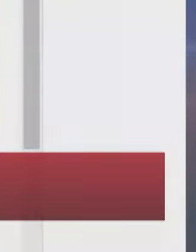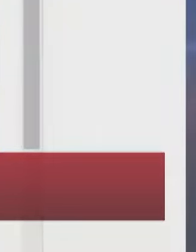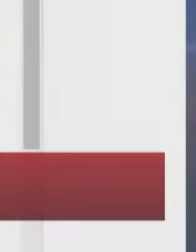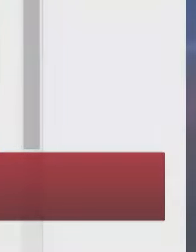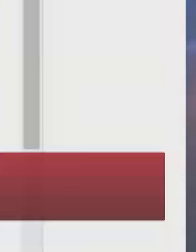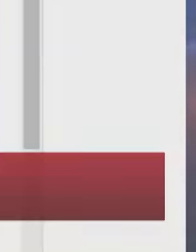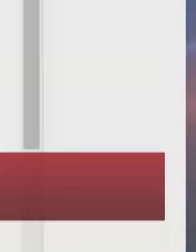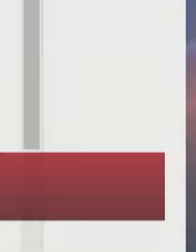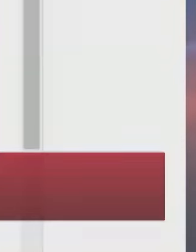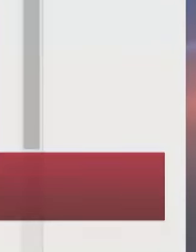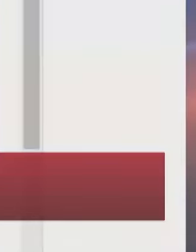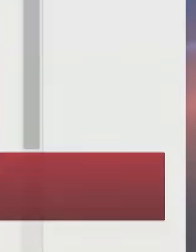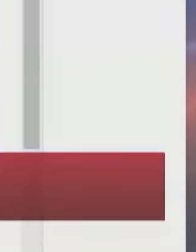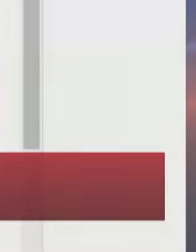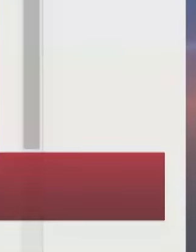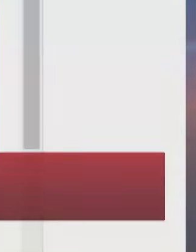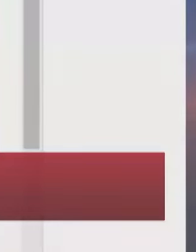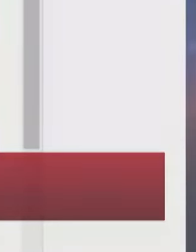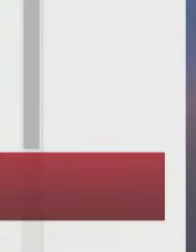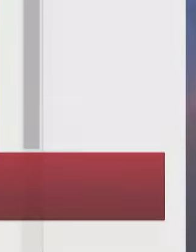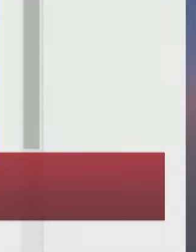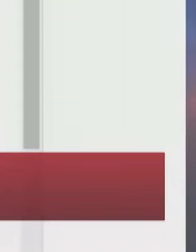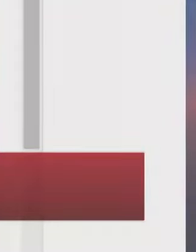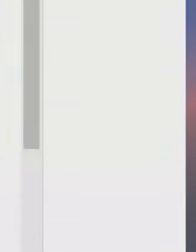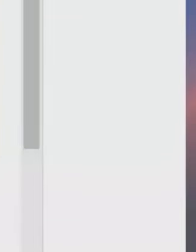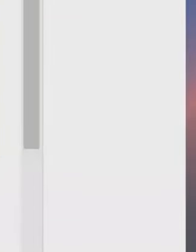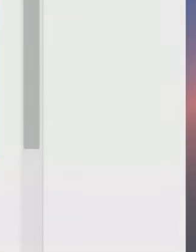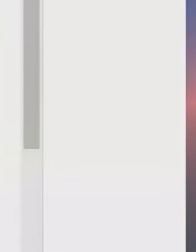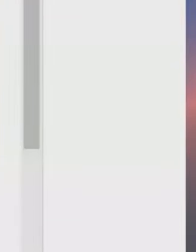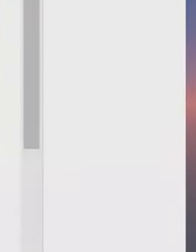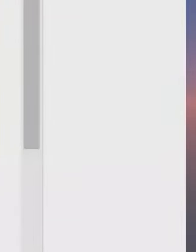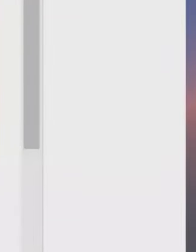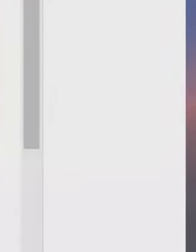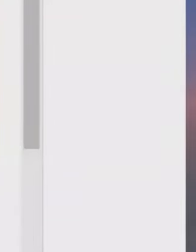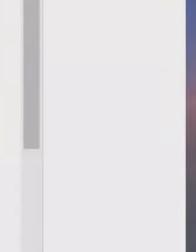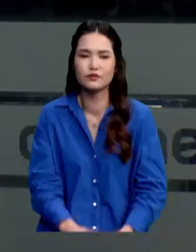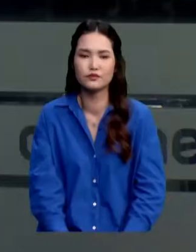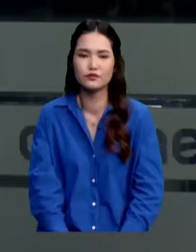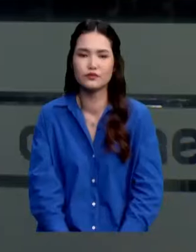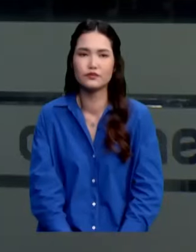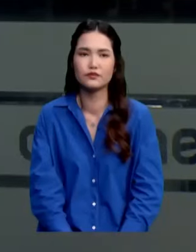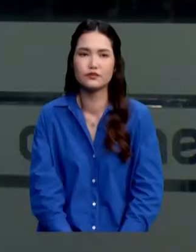аударалатындай арнай шот ашты. Қосымша арқылы әлі де тиісті қолдау білдіруге болады.